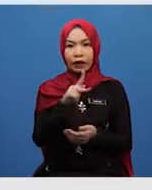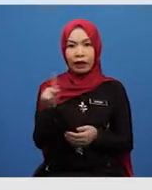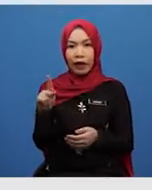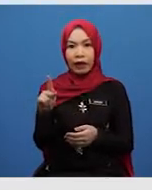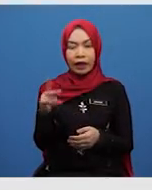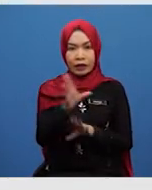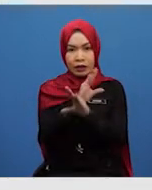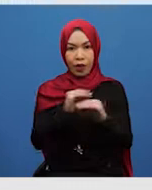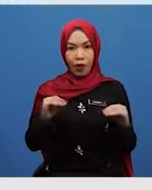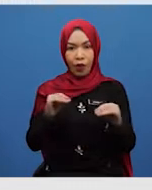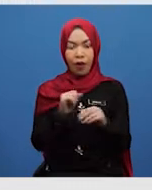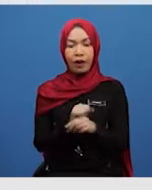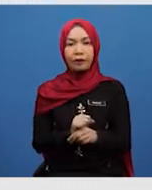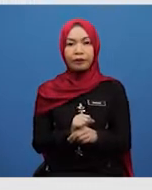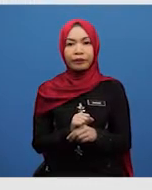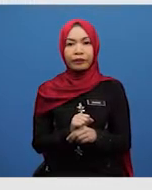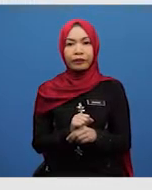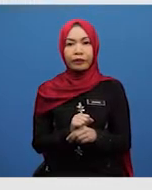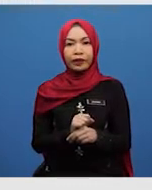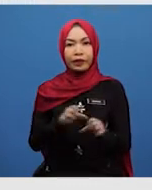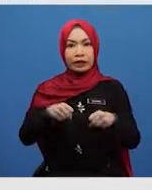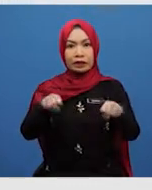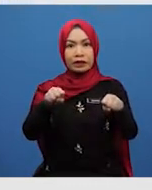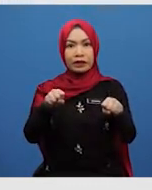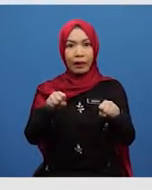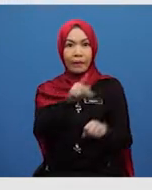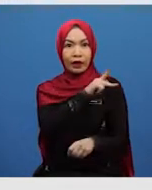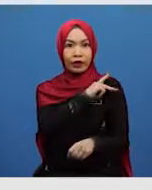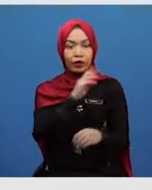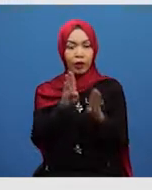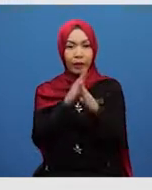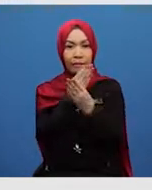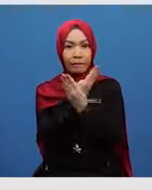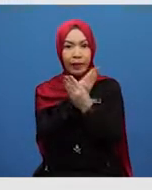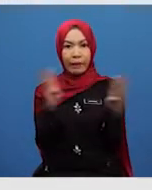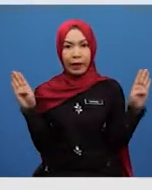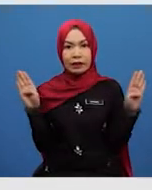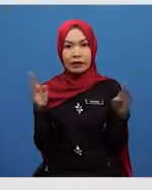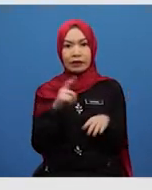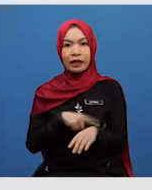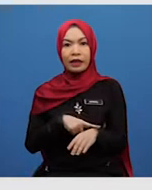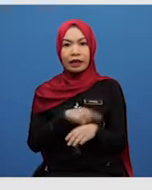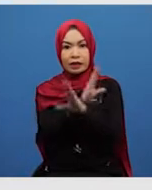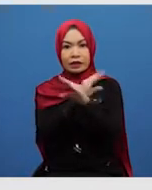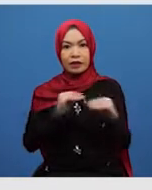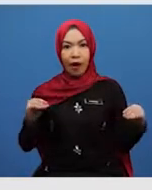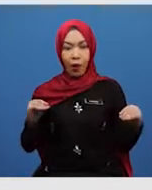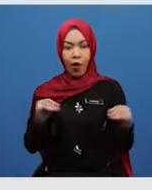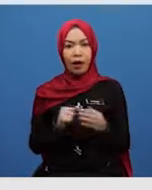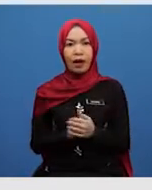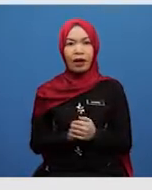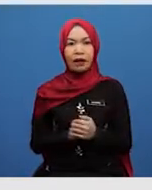dengan sistem ketua bebas di Sawah Pulo Hai ketua bebas ini